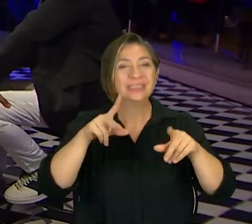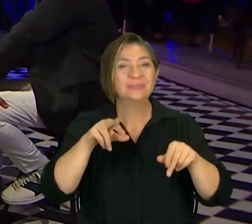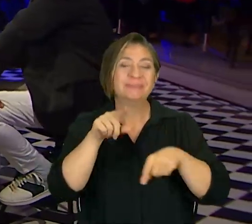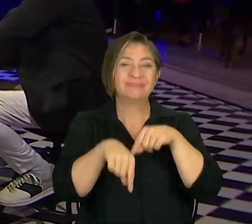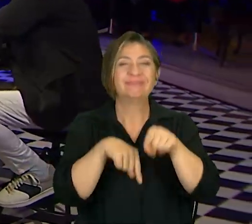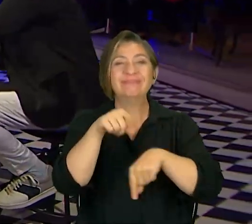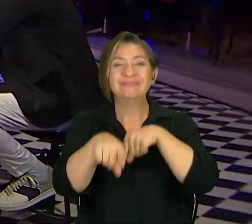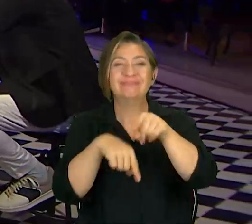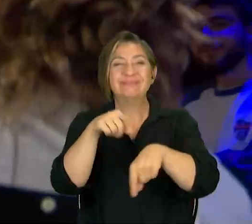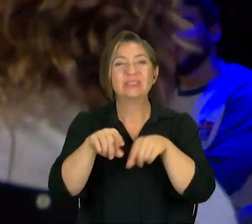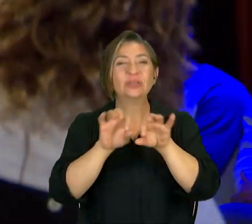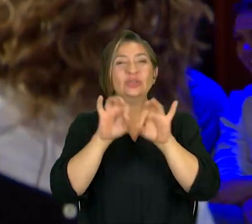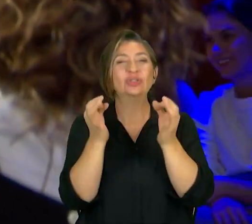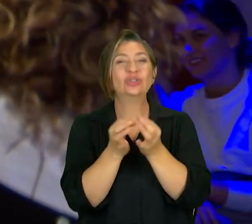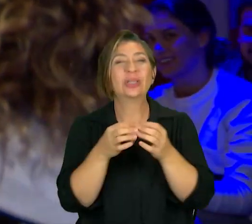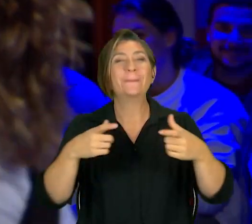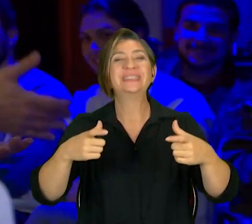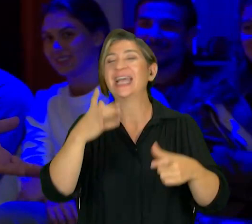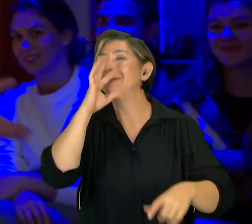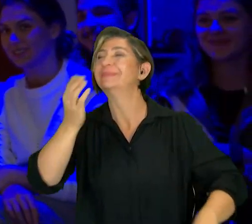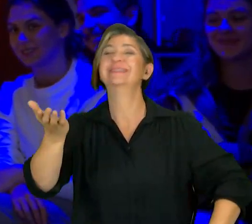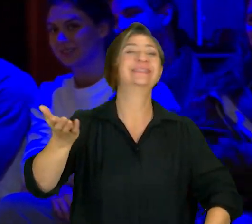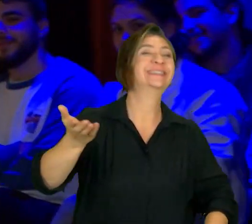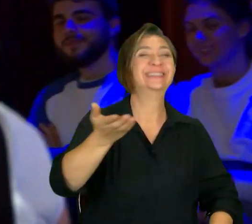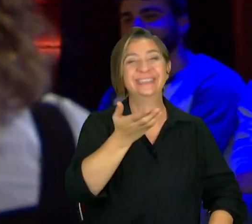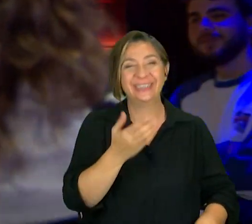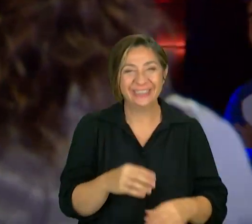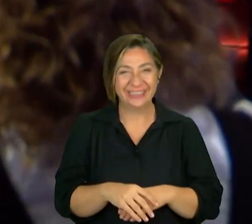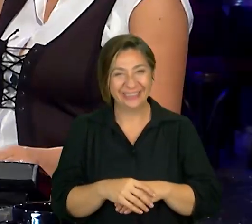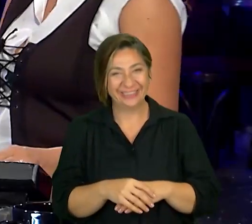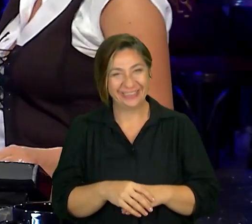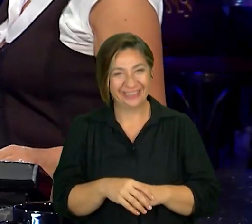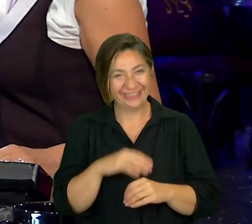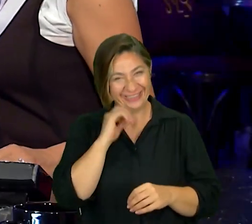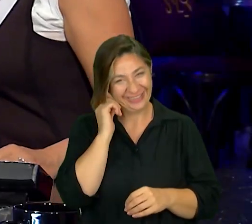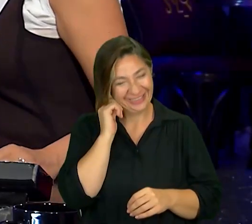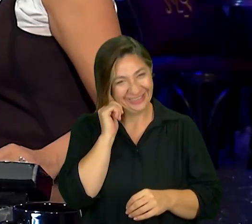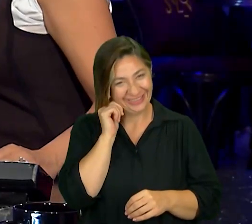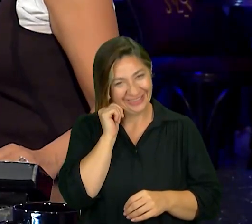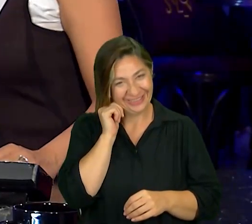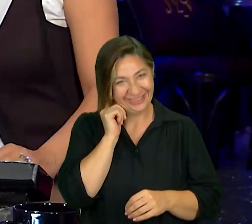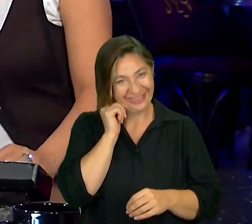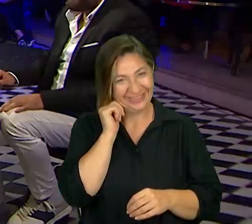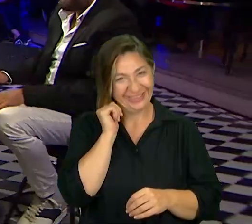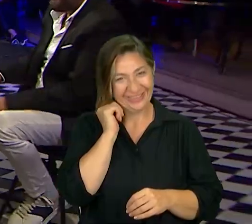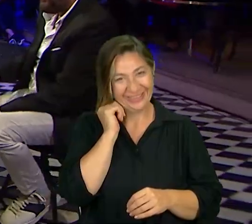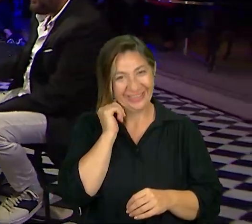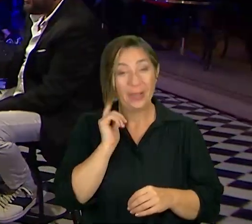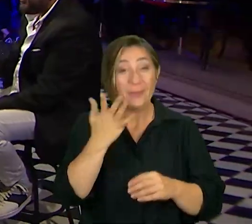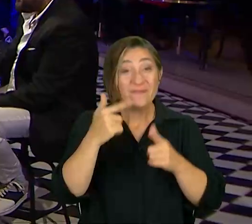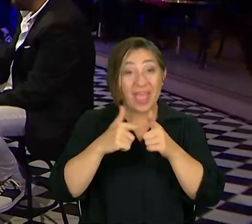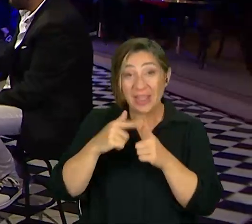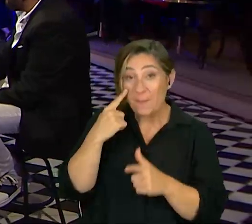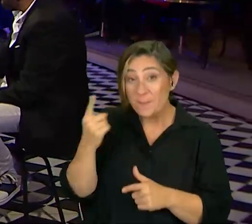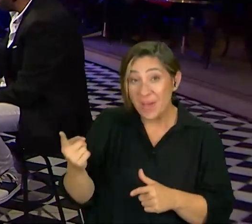Yani sucuklu pizza kimin içinde? Yani Omot'la yaşıyorum ben zaten. Ya bir